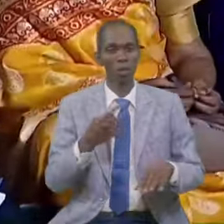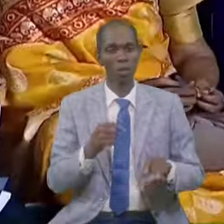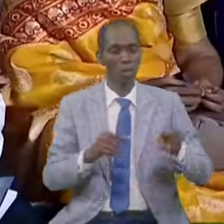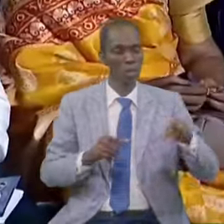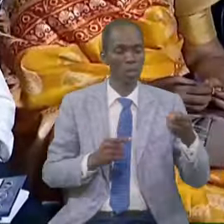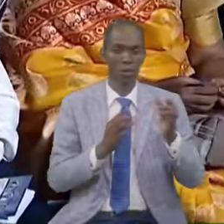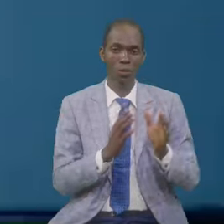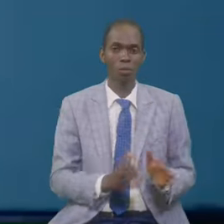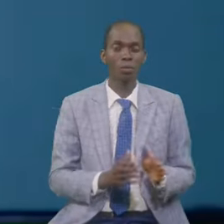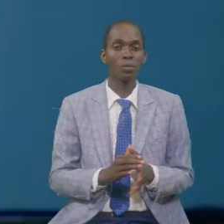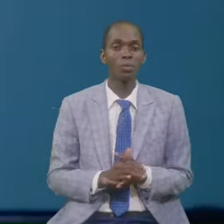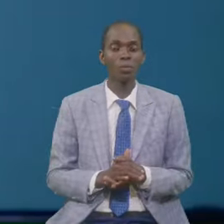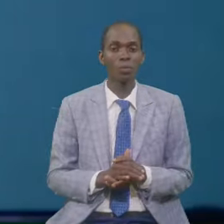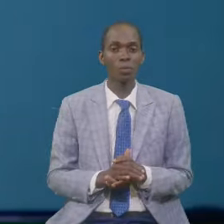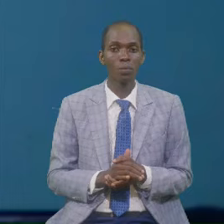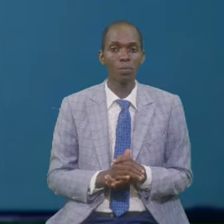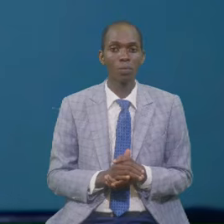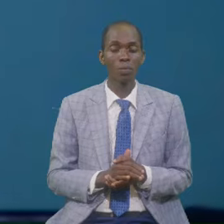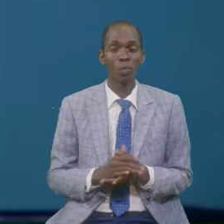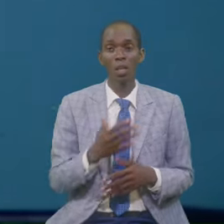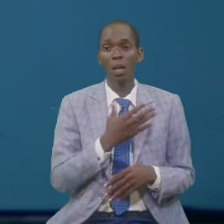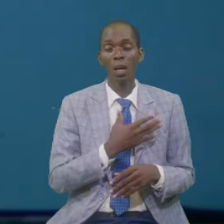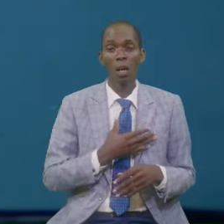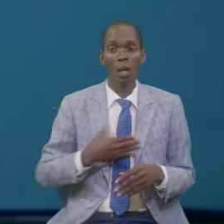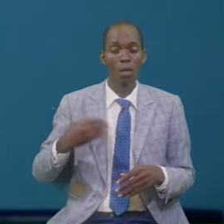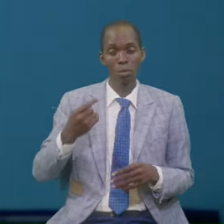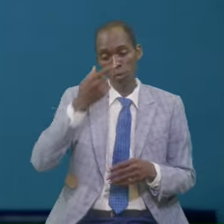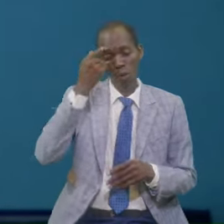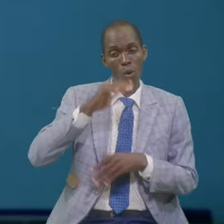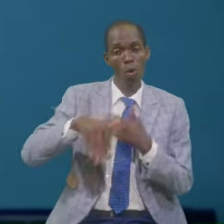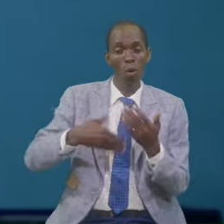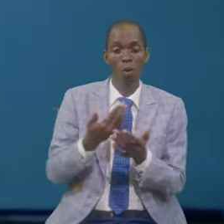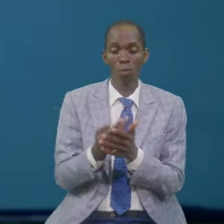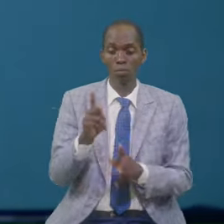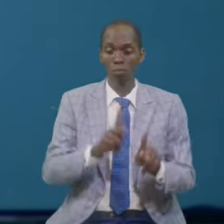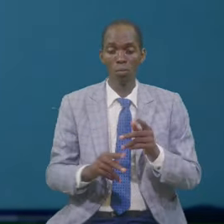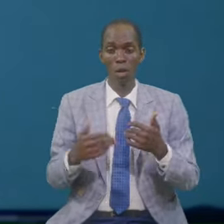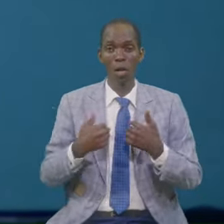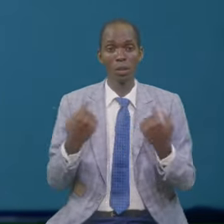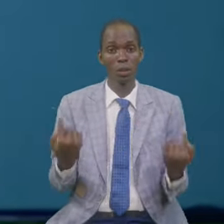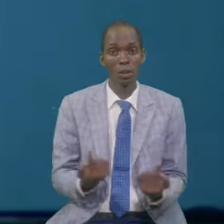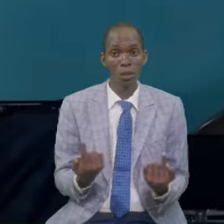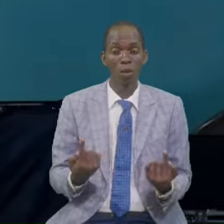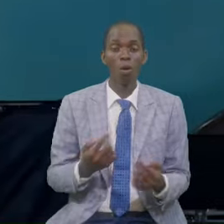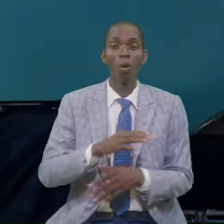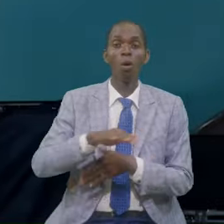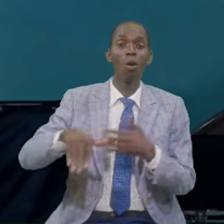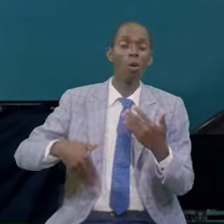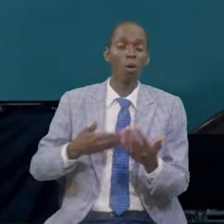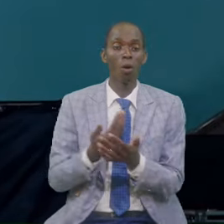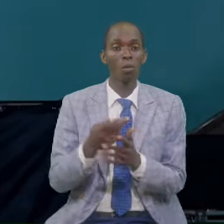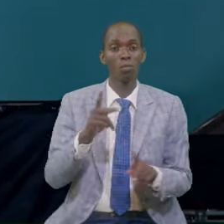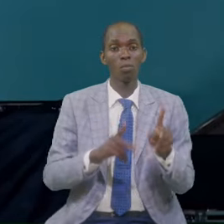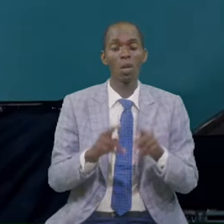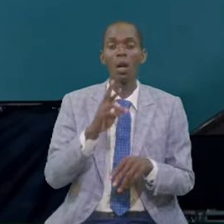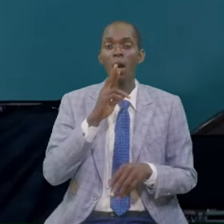నేరం మోపబడ్డవాడు. And because all have sinned, all is accused. అందరూ పాపము